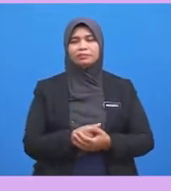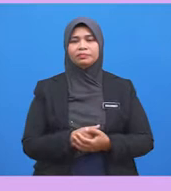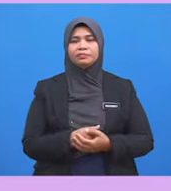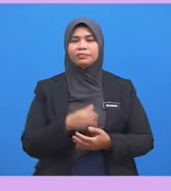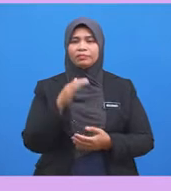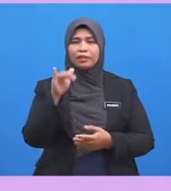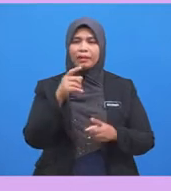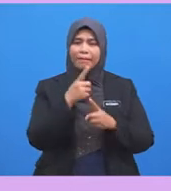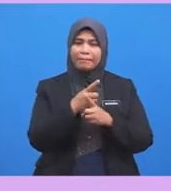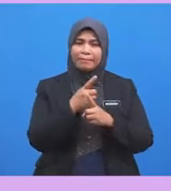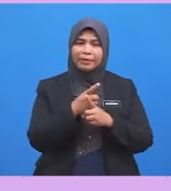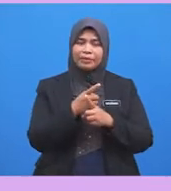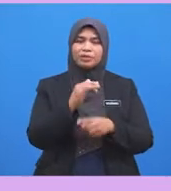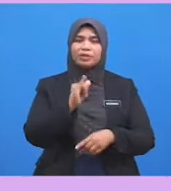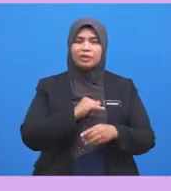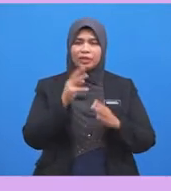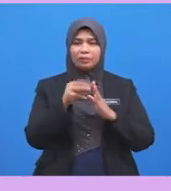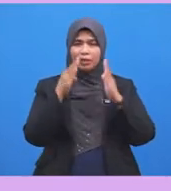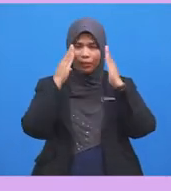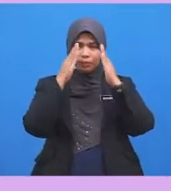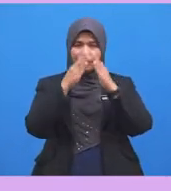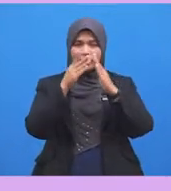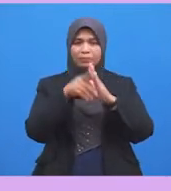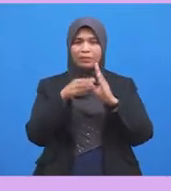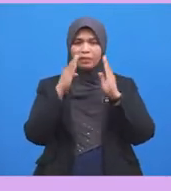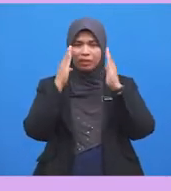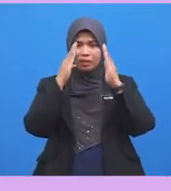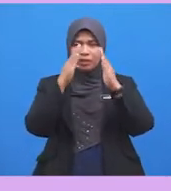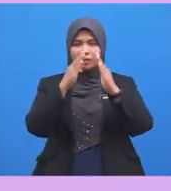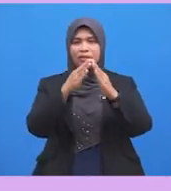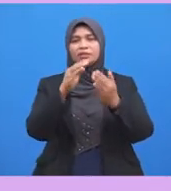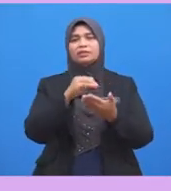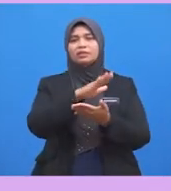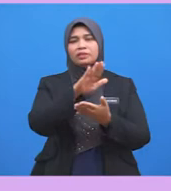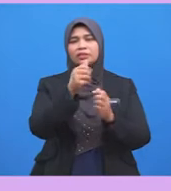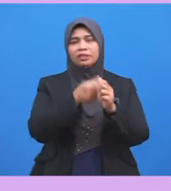betul. Saya menumpukan perhatian setiap kali